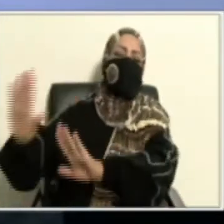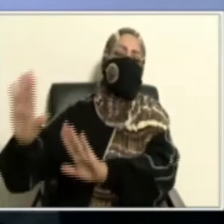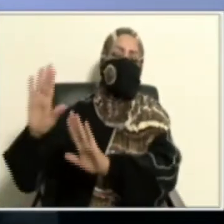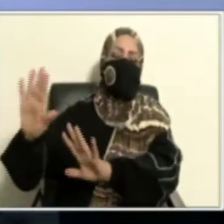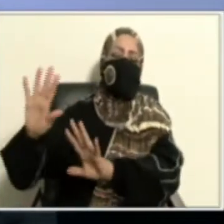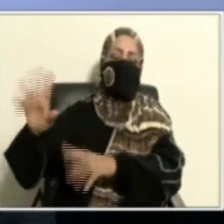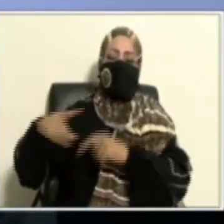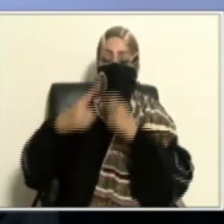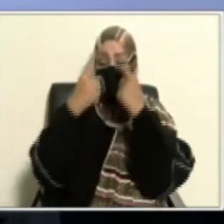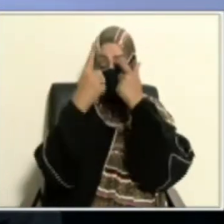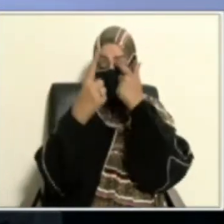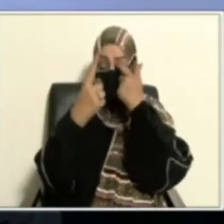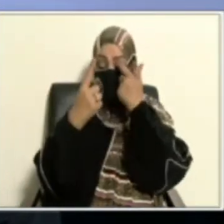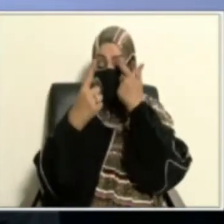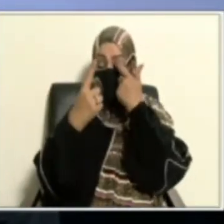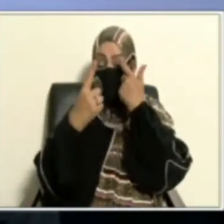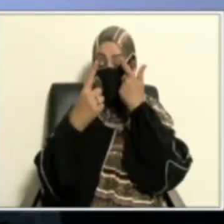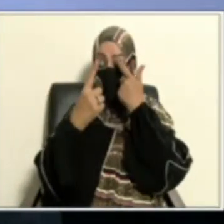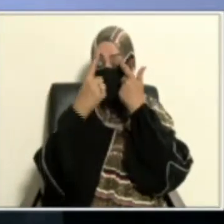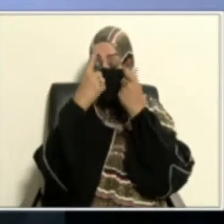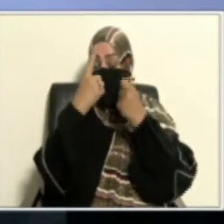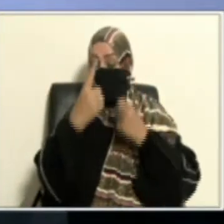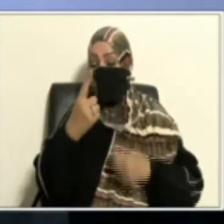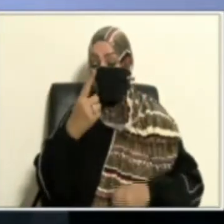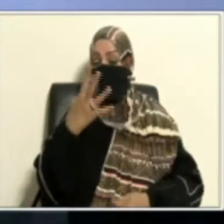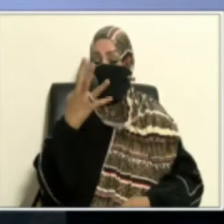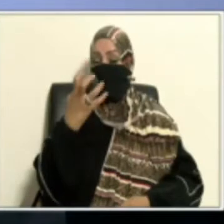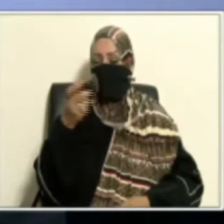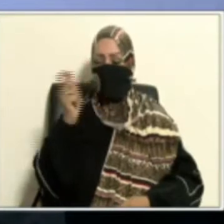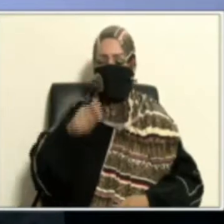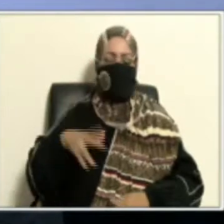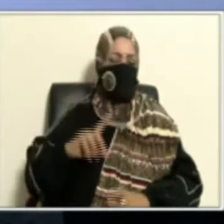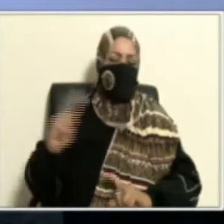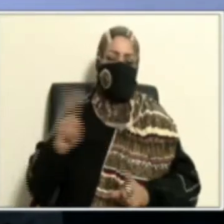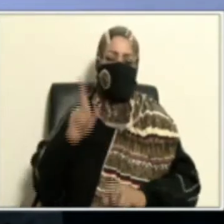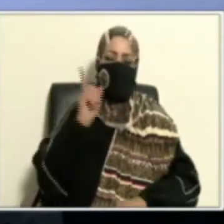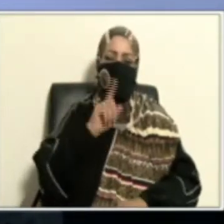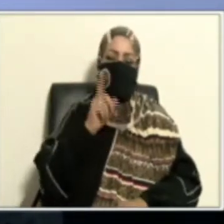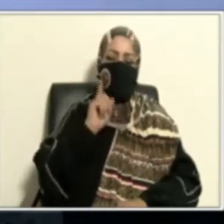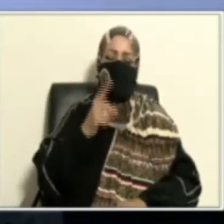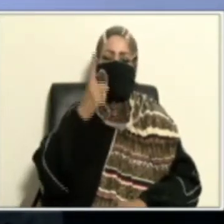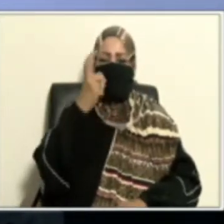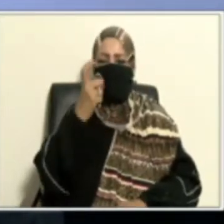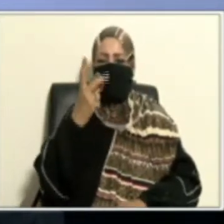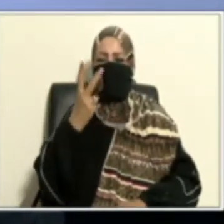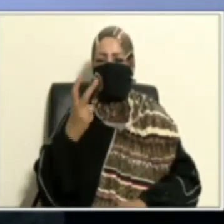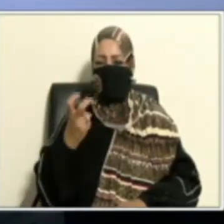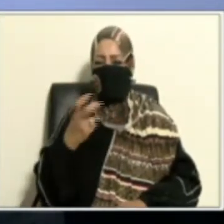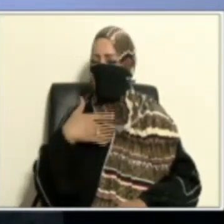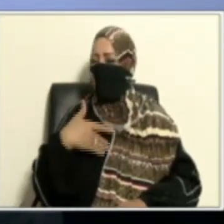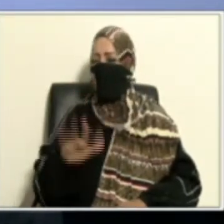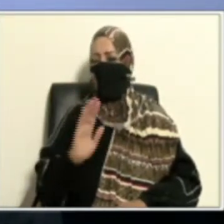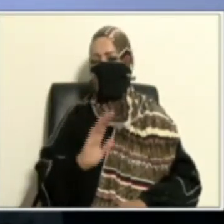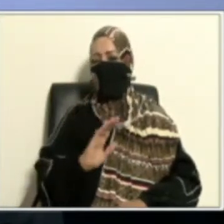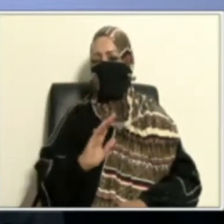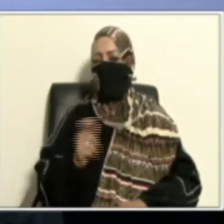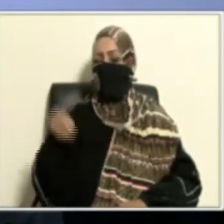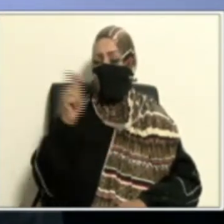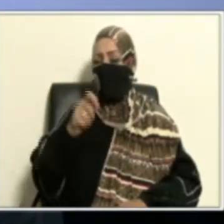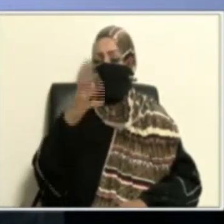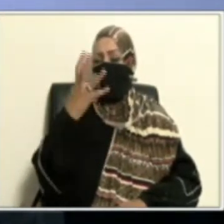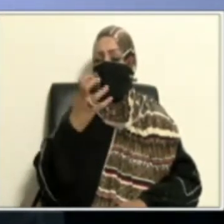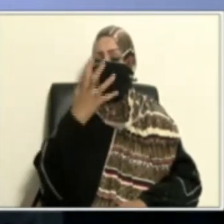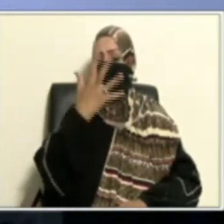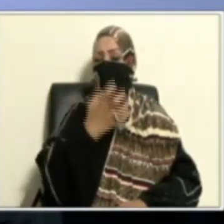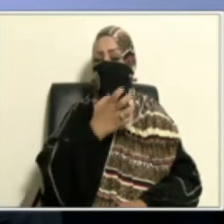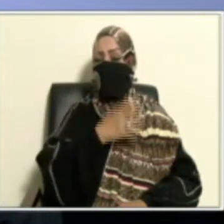فيش بأس. وهذا ما حصل مع حبان بن منقذ، وهو صحابي كان يخدع كثيرا في البيع، فالنبي